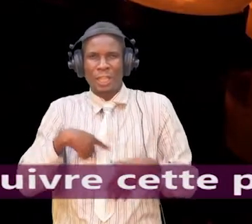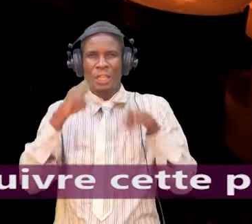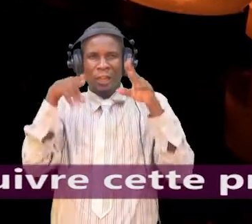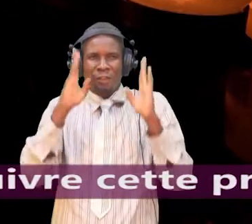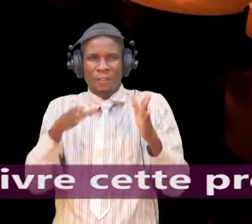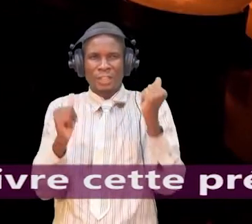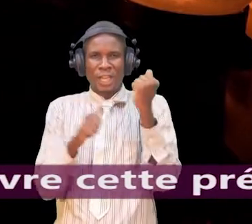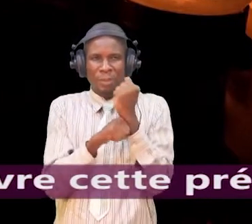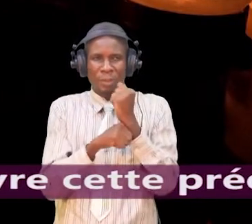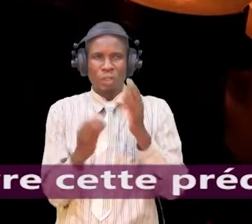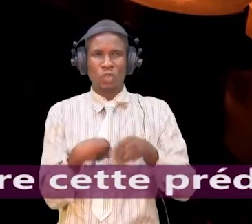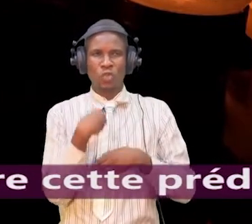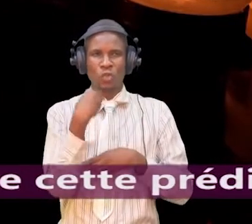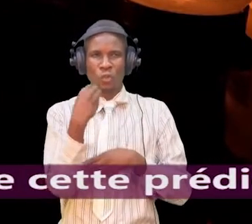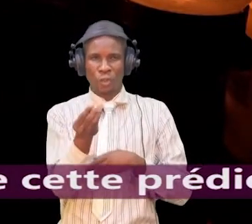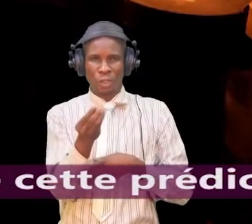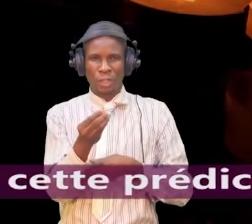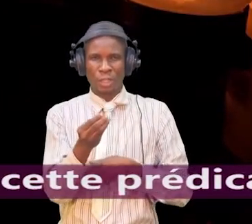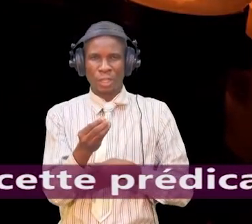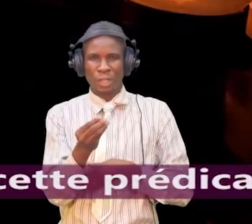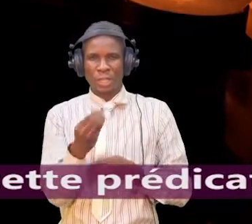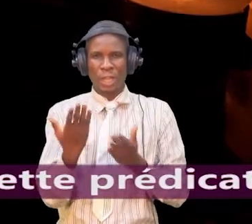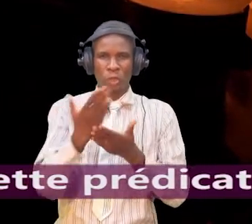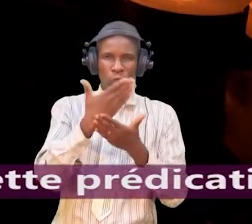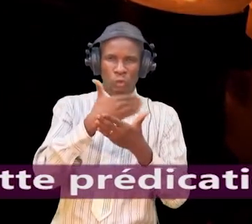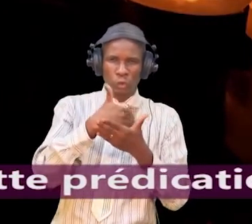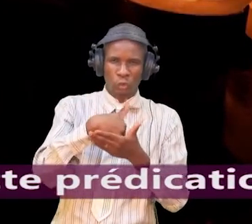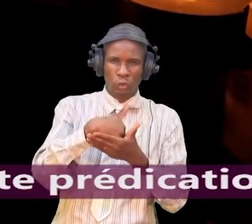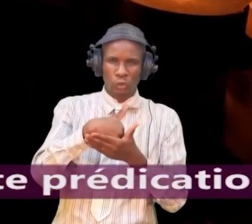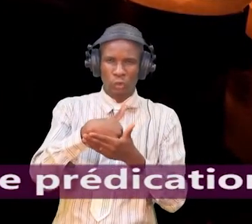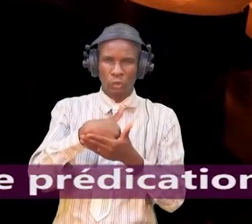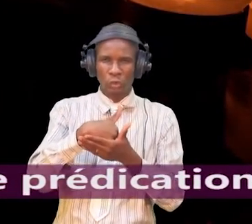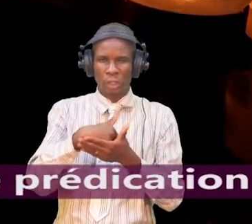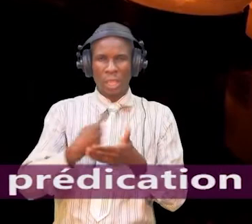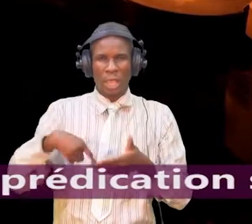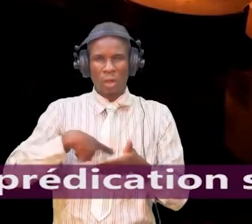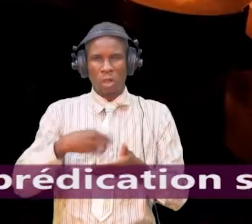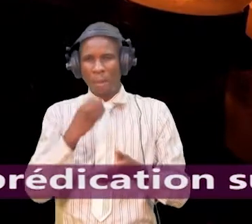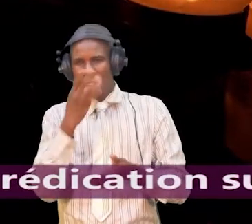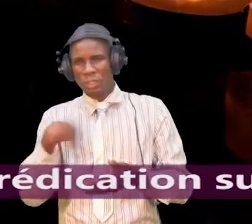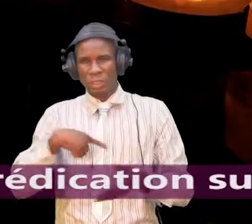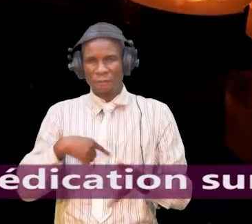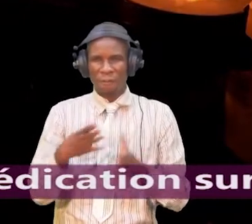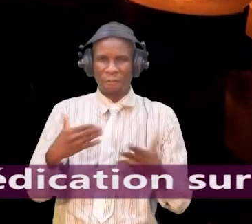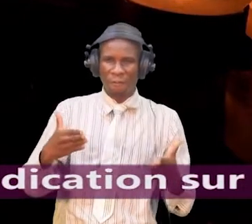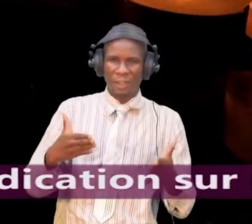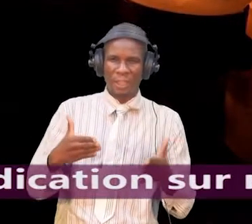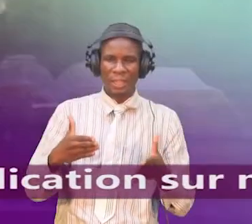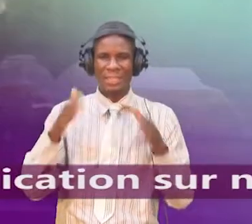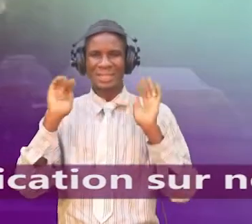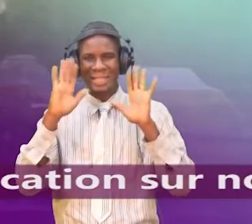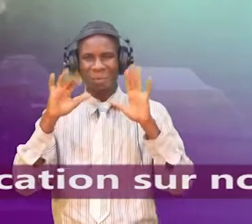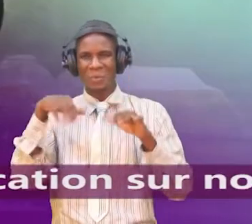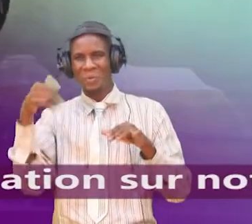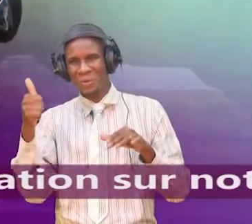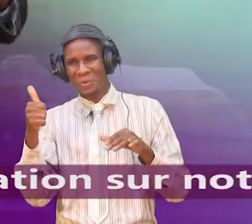oyo nsambela ya bato ekoki kopesa lokola mbano ya bolamu bosili kosala to